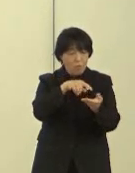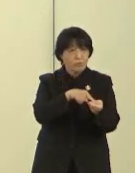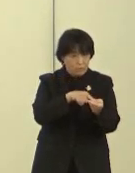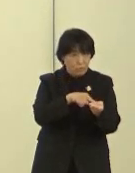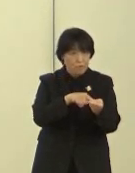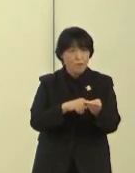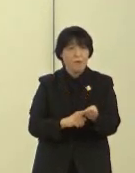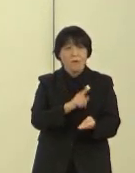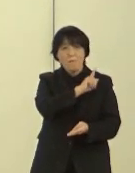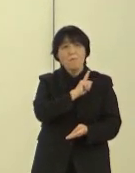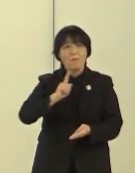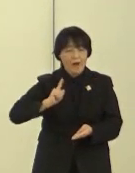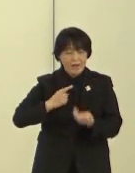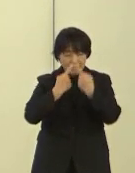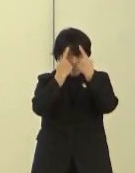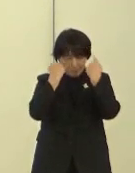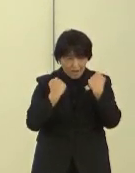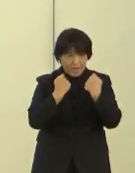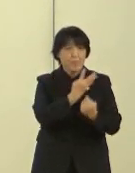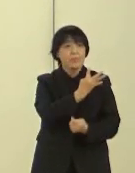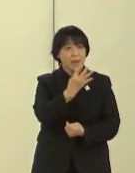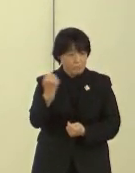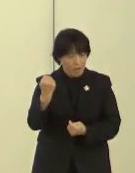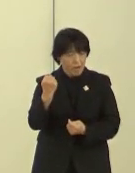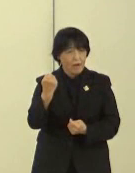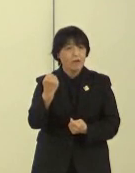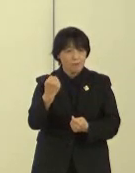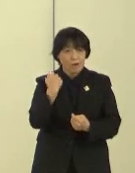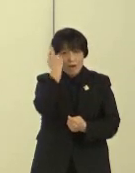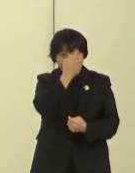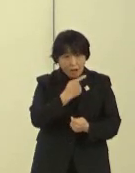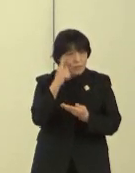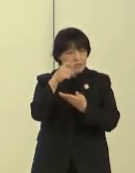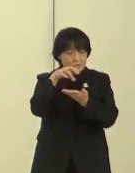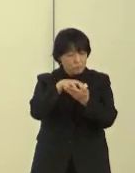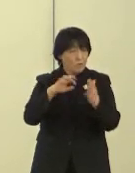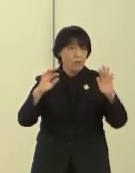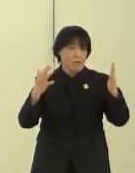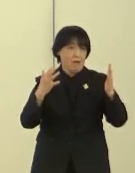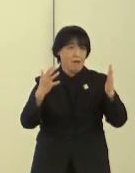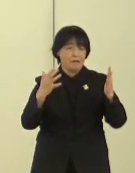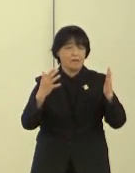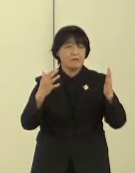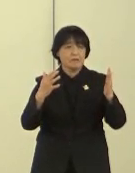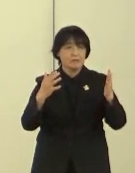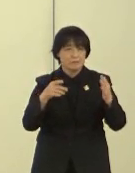ないものをですね、そういうものを持っていないという方もいらっしゃると思います。